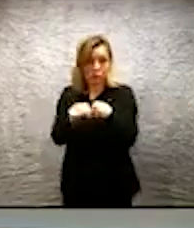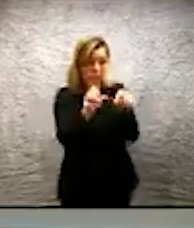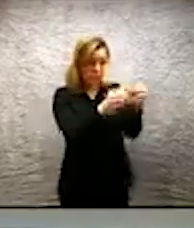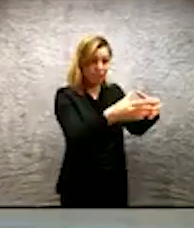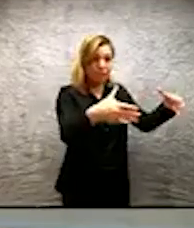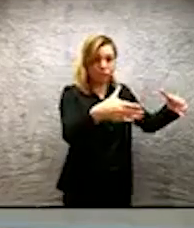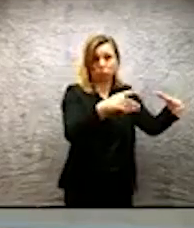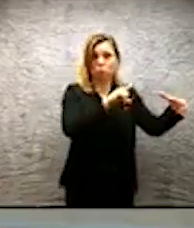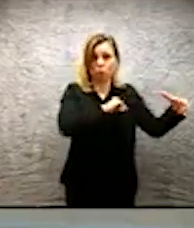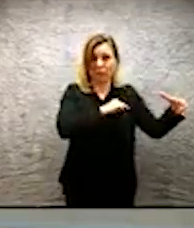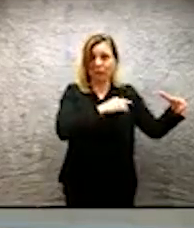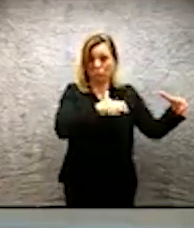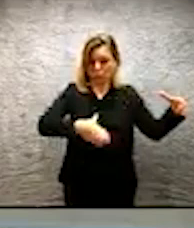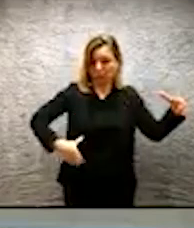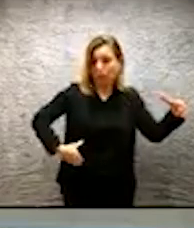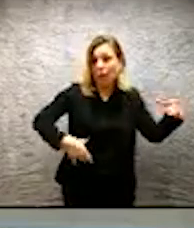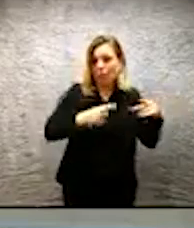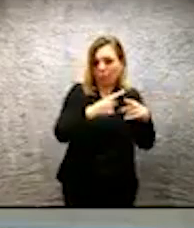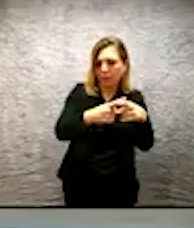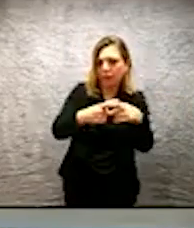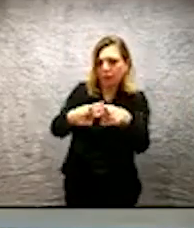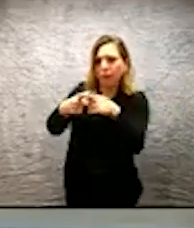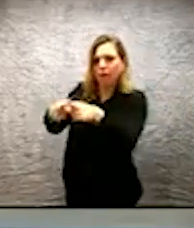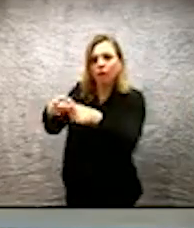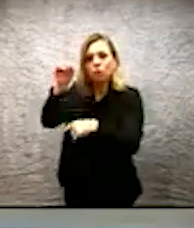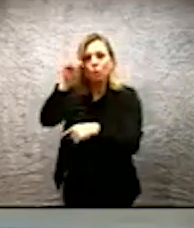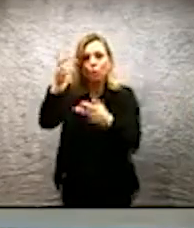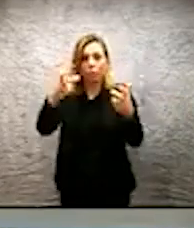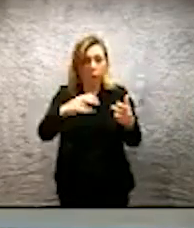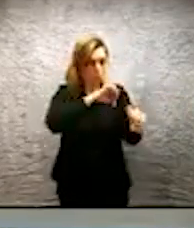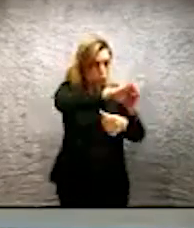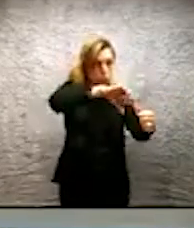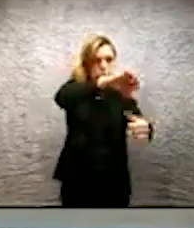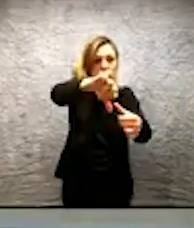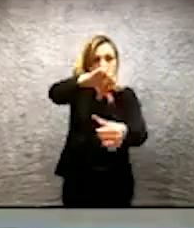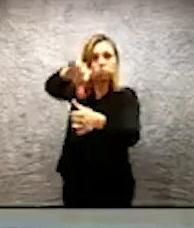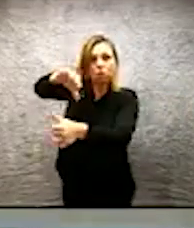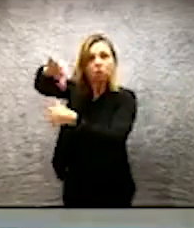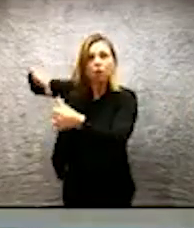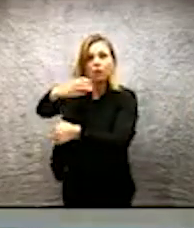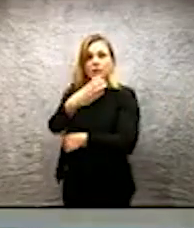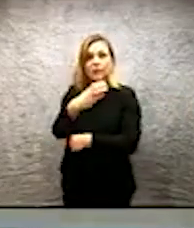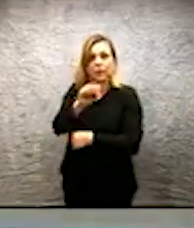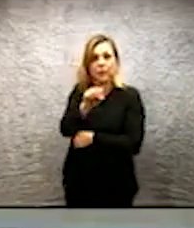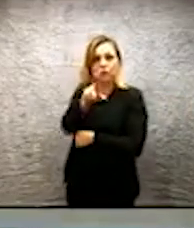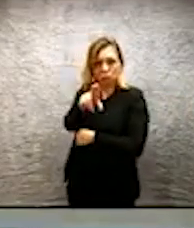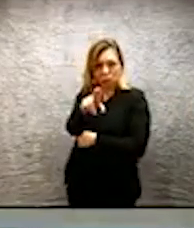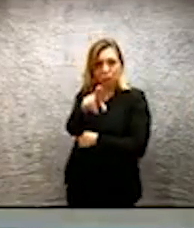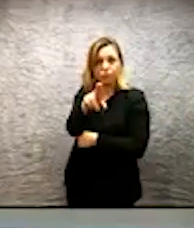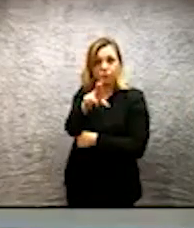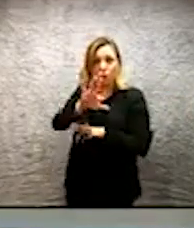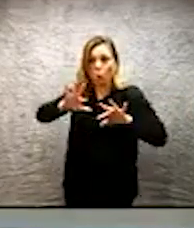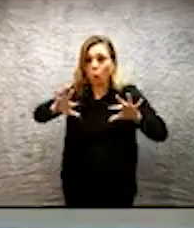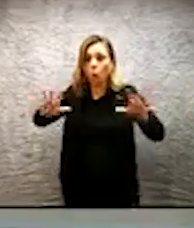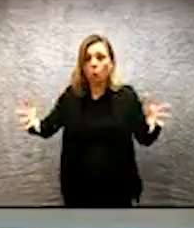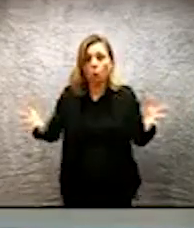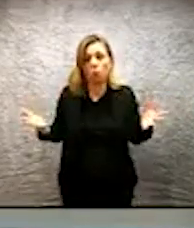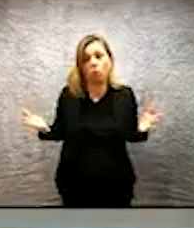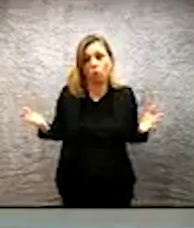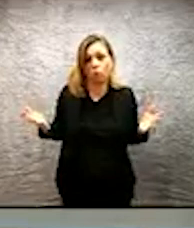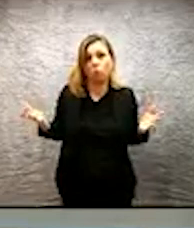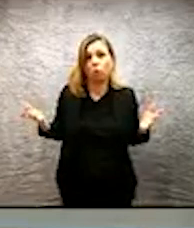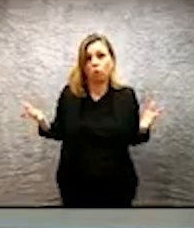vue d'intégrer tour à tour le CSU et de l'intégrer en tant que responsable